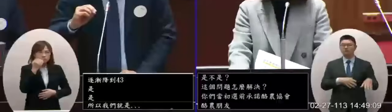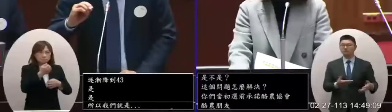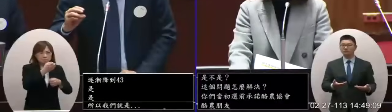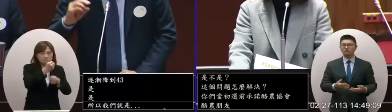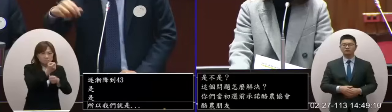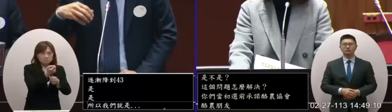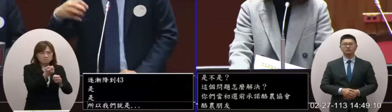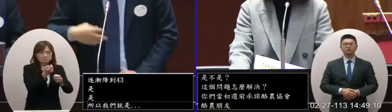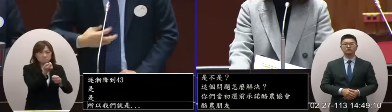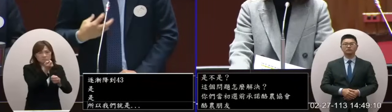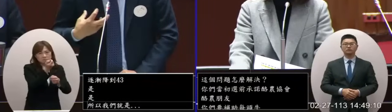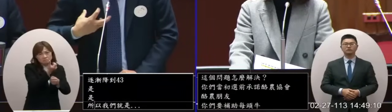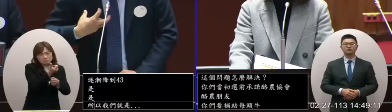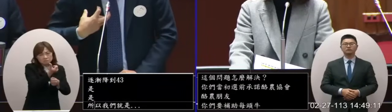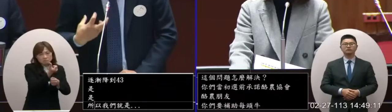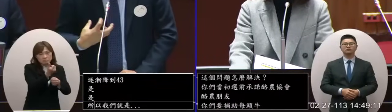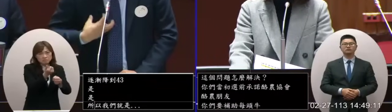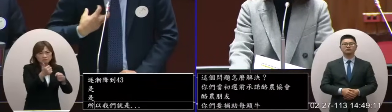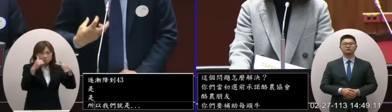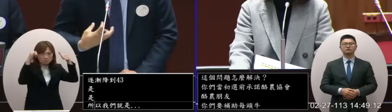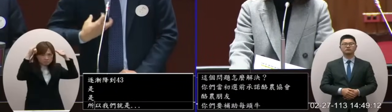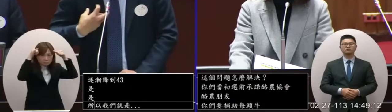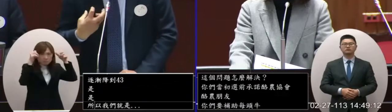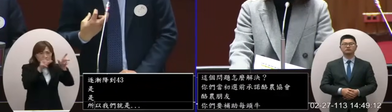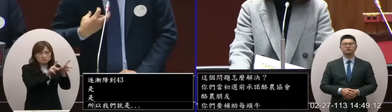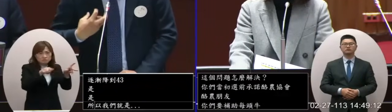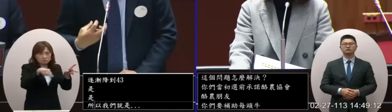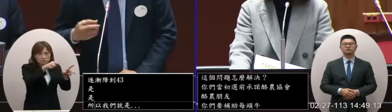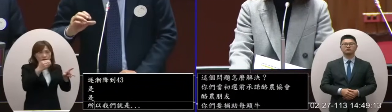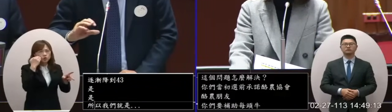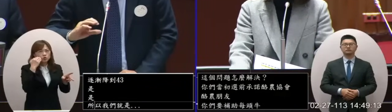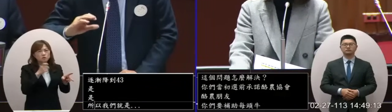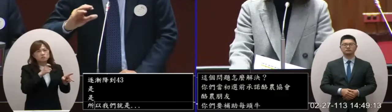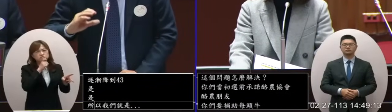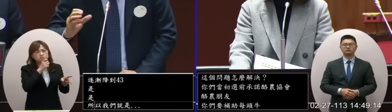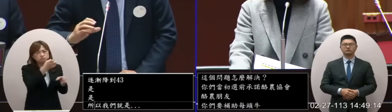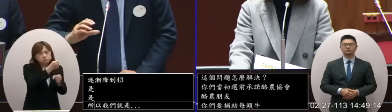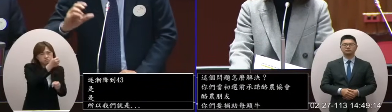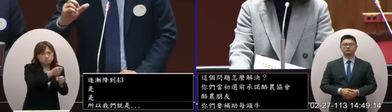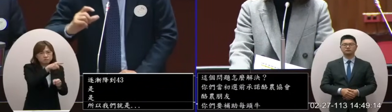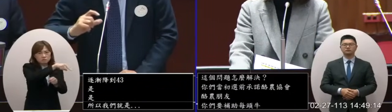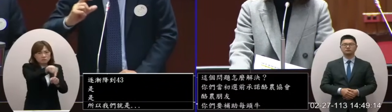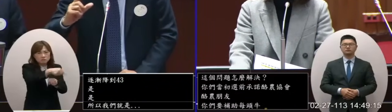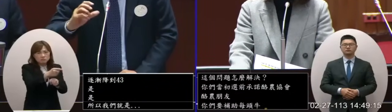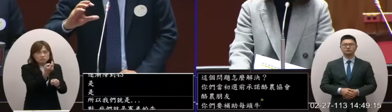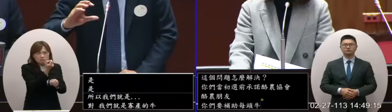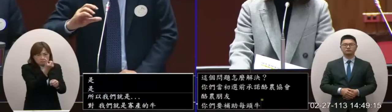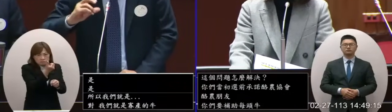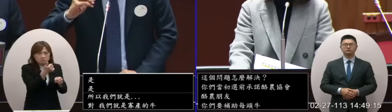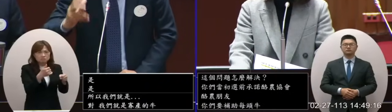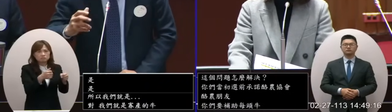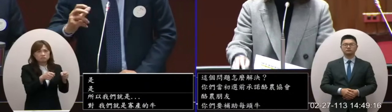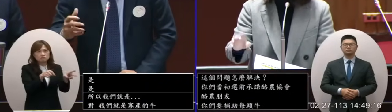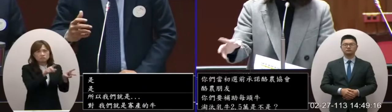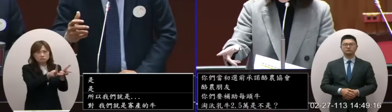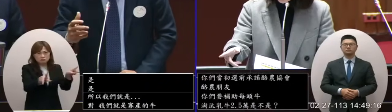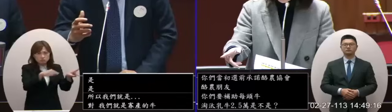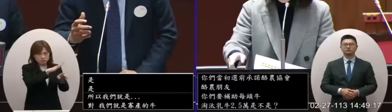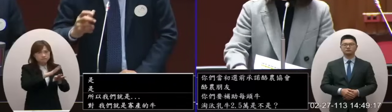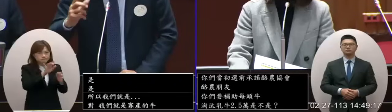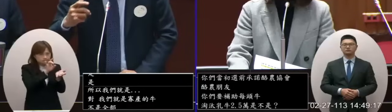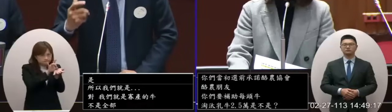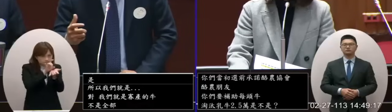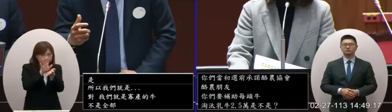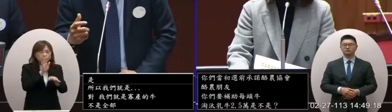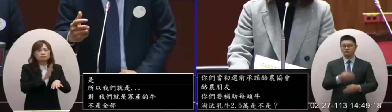是全部寡，就是它产乳的量比较低的这些牛哈，寡产的牛我们会有一个就是淘汰的一个机